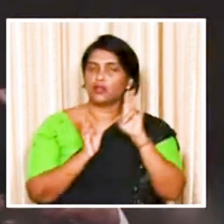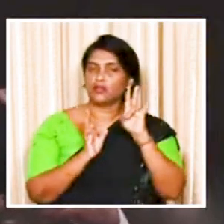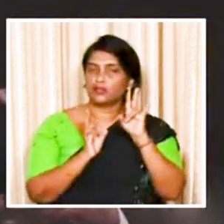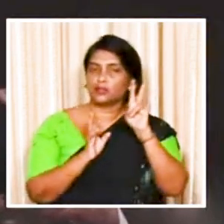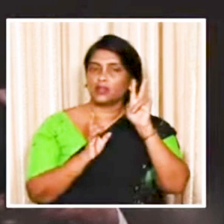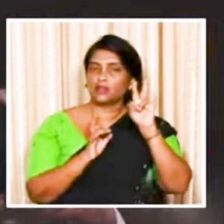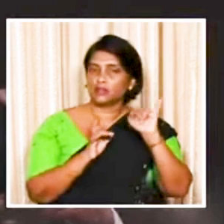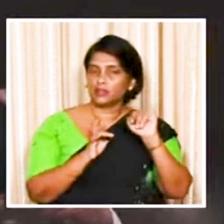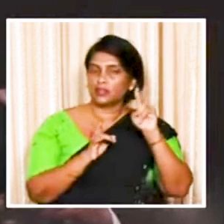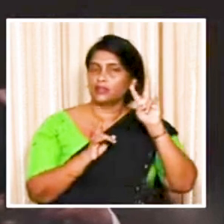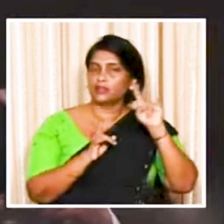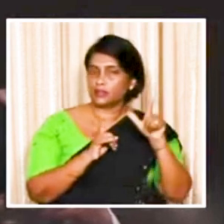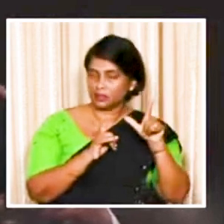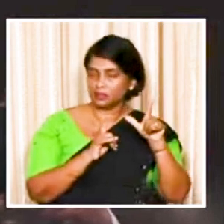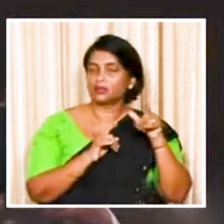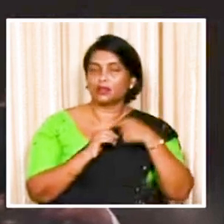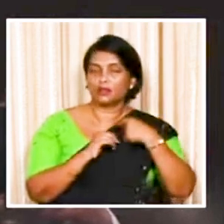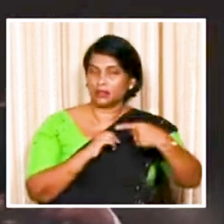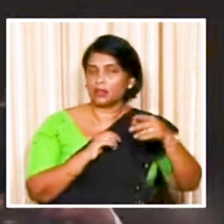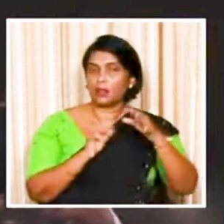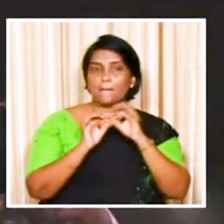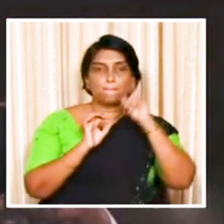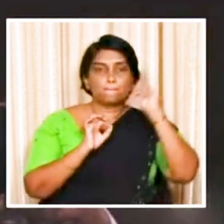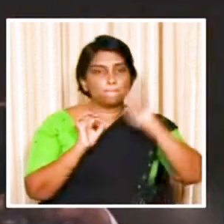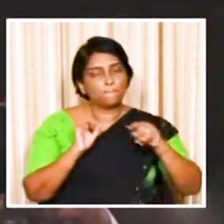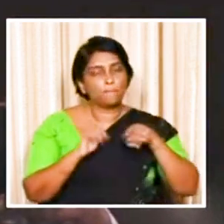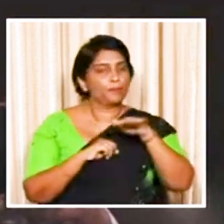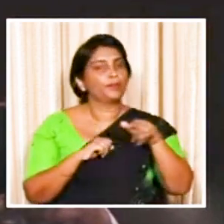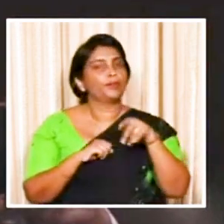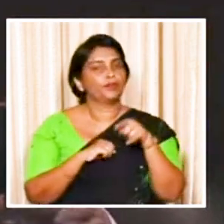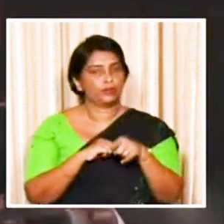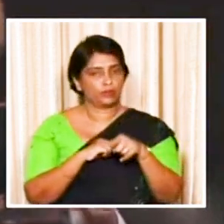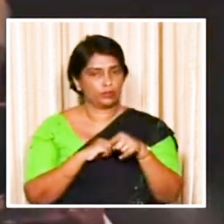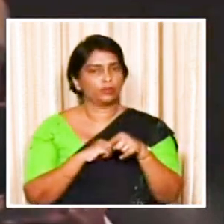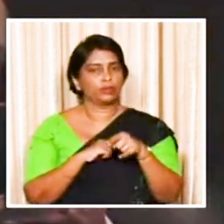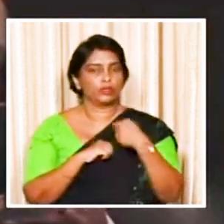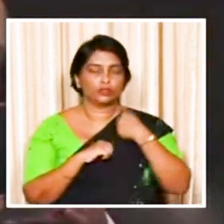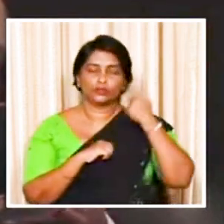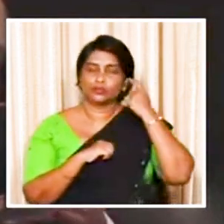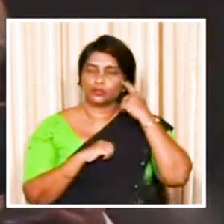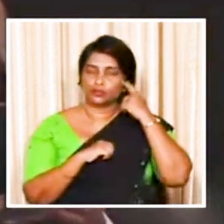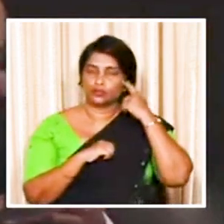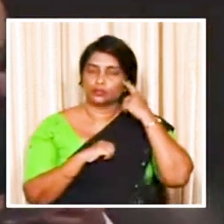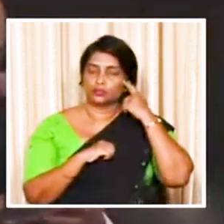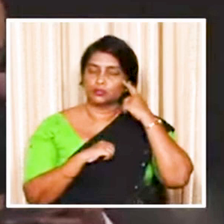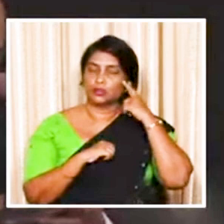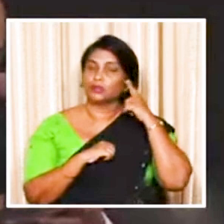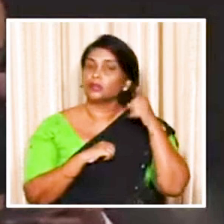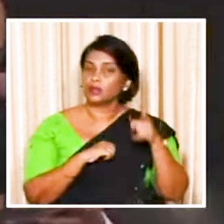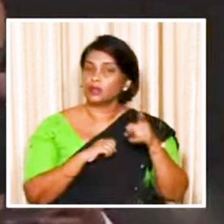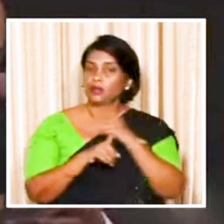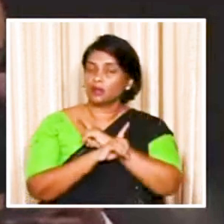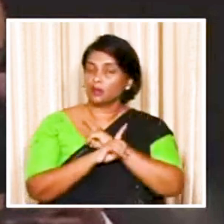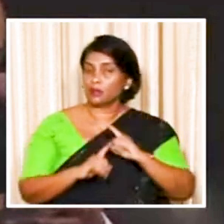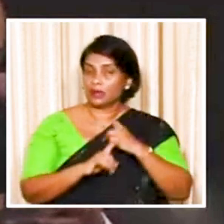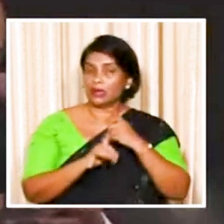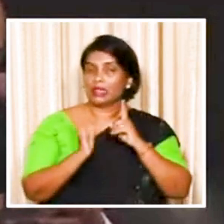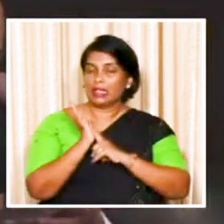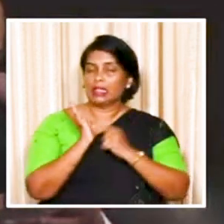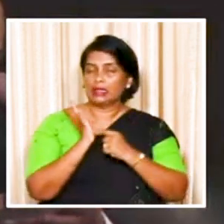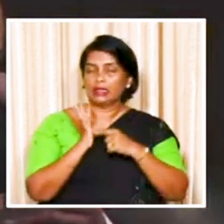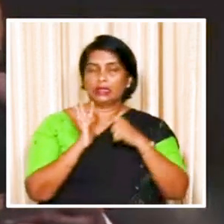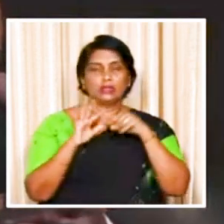நவம்பர் 25 26 27 மட்டக்களப்பு மாவட்டத்திலே பல தொழில் இல்லங்களில் வணக்கம் செலுத்த சென்ற அல்லது அந்த முன்னாள்